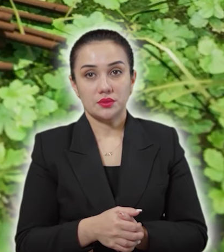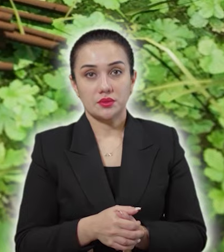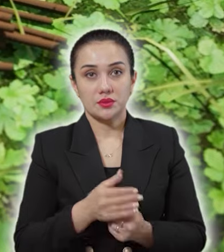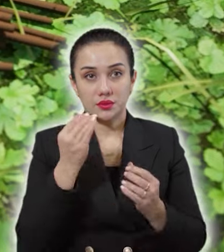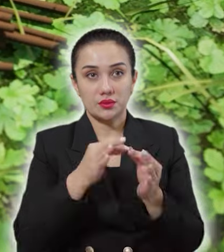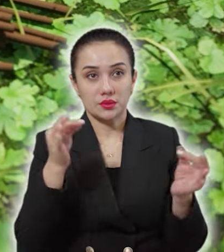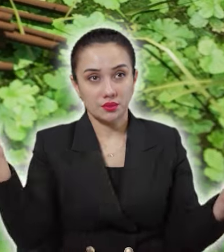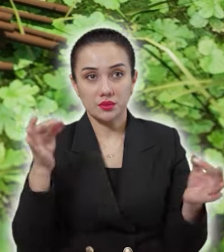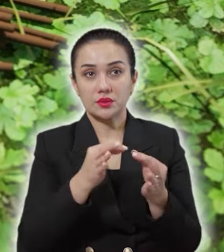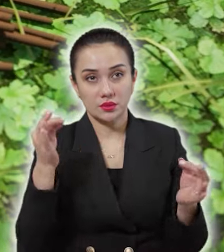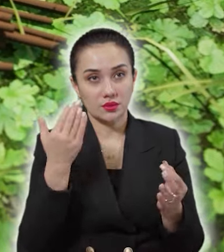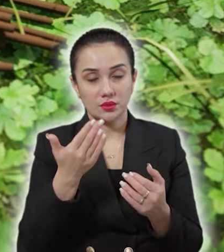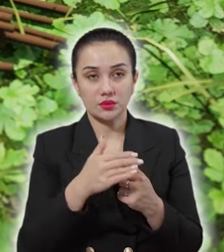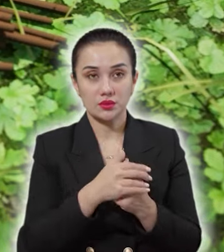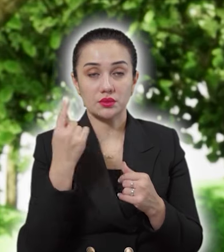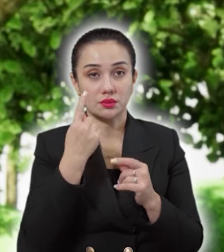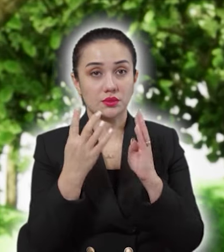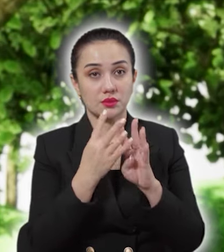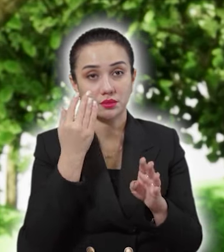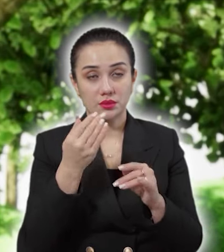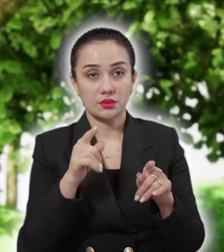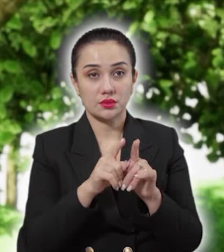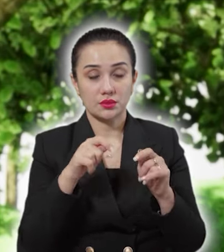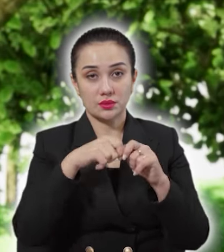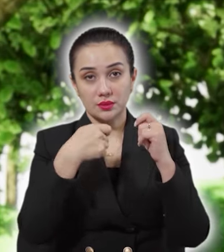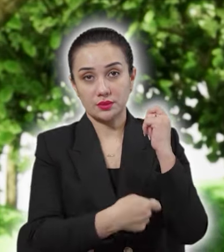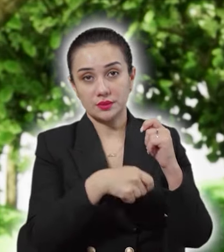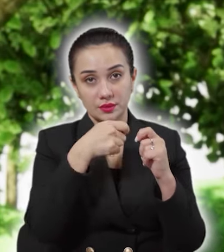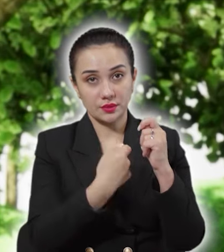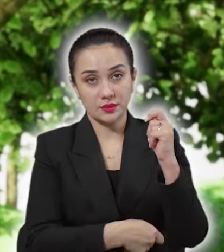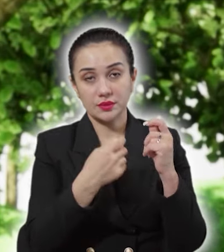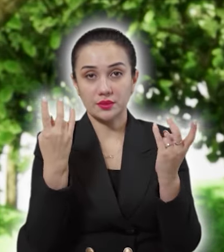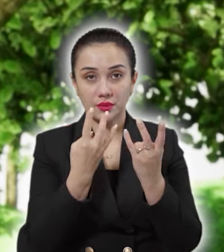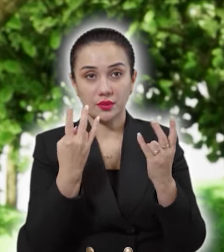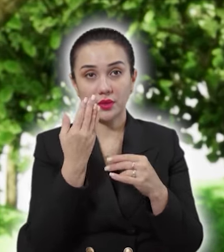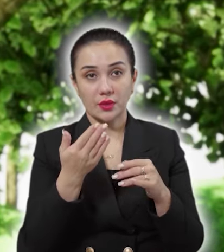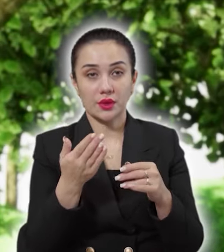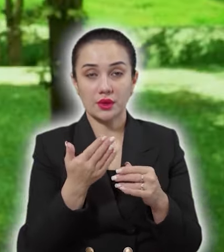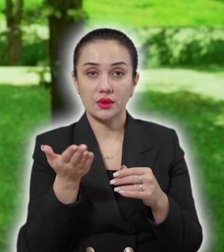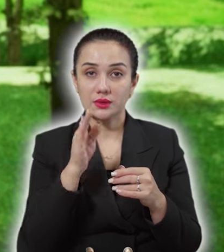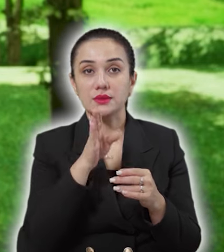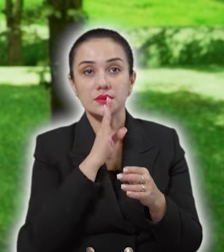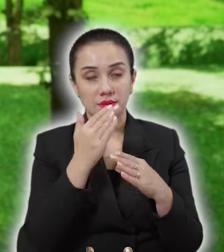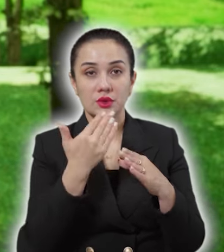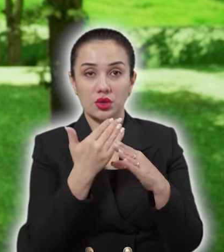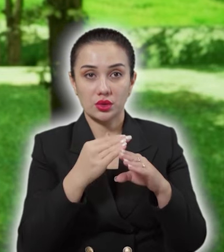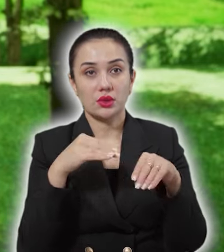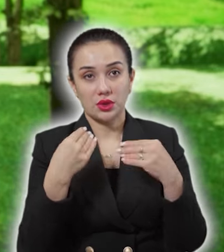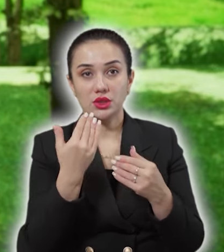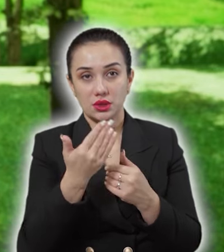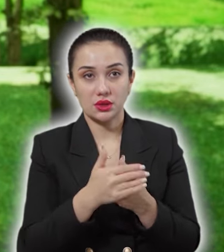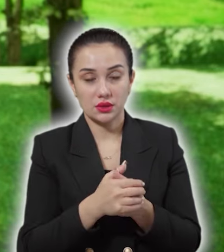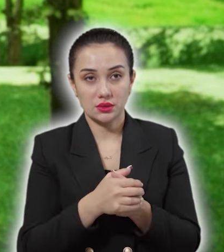Mana, o'zi ham novdamisan, novda. Birinchi bo'lib novdalarni po'stlog'ini shilib chiqishimiz kerak. Qani qizlar, sizlar